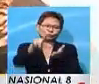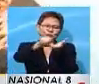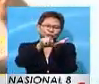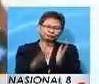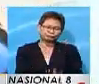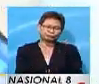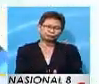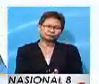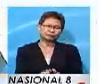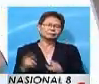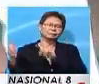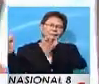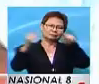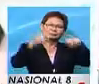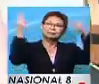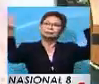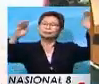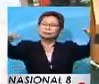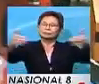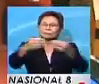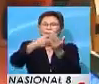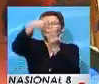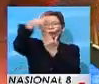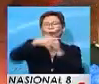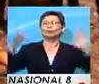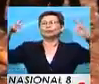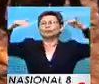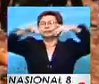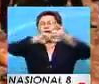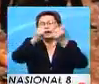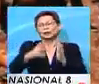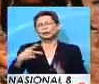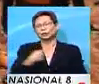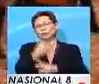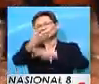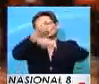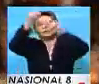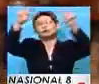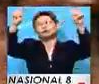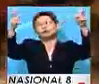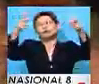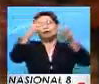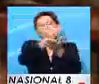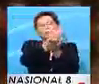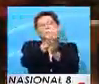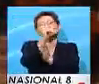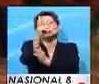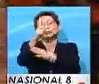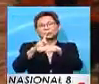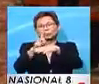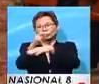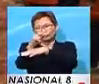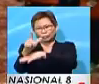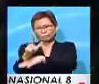media selepas hadir Majlis penutup Pram per kita juaraas di